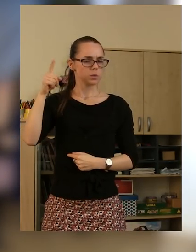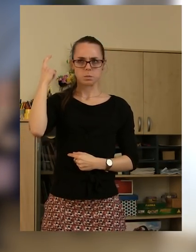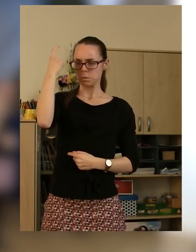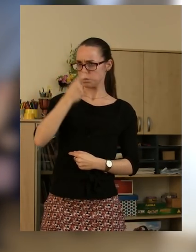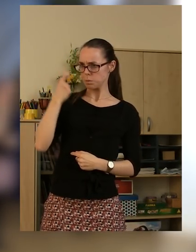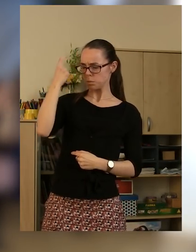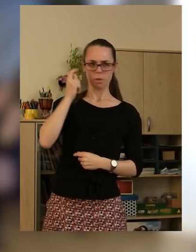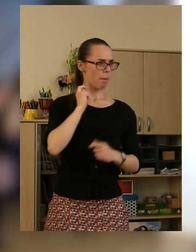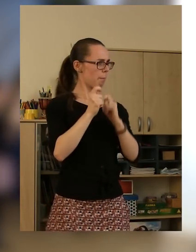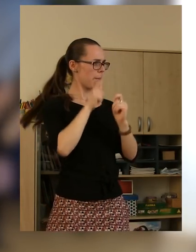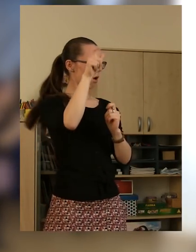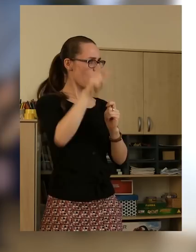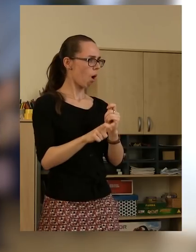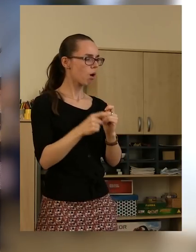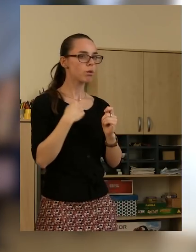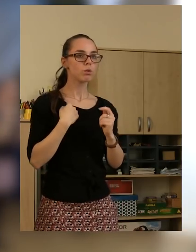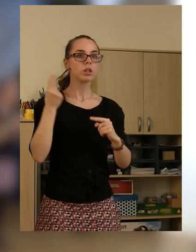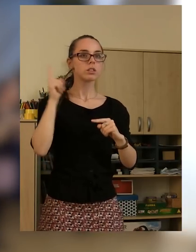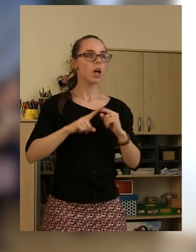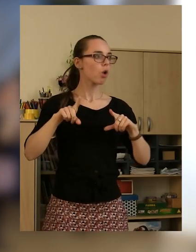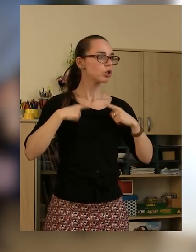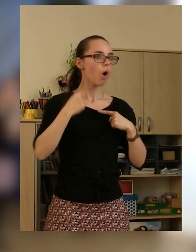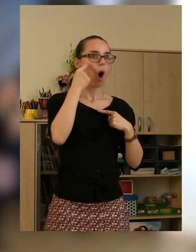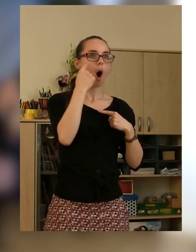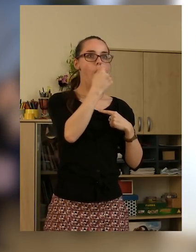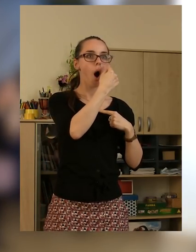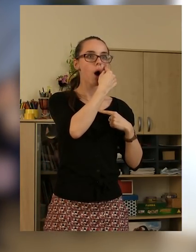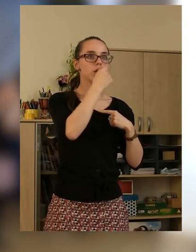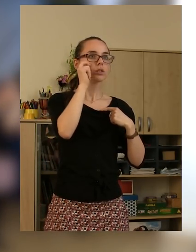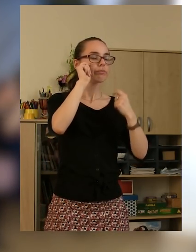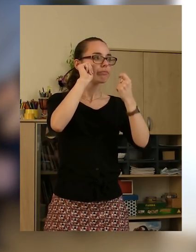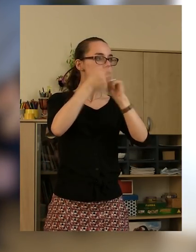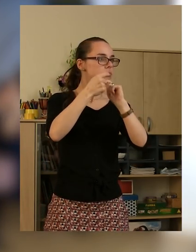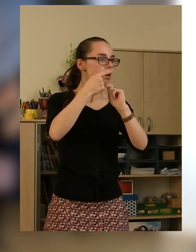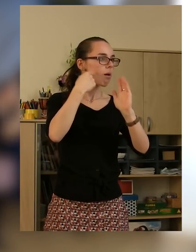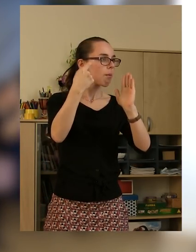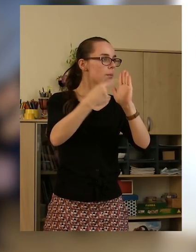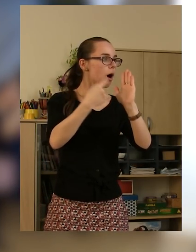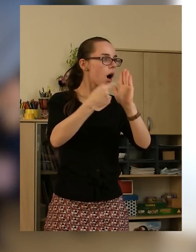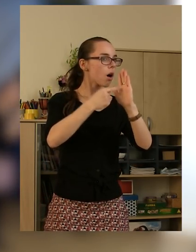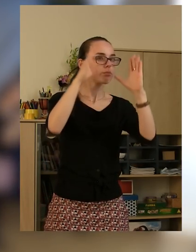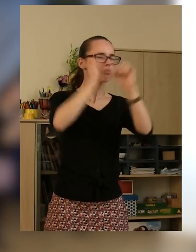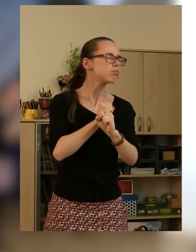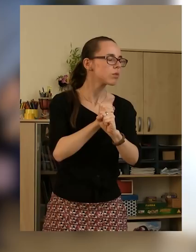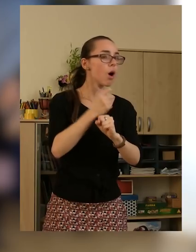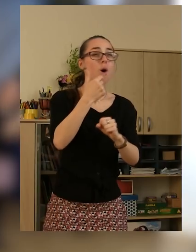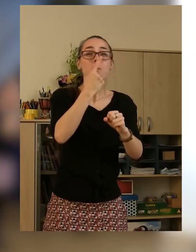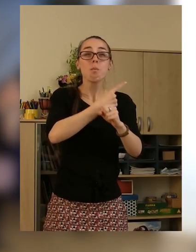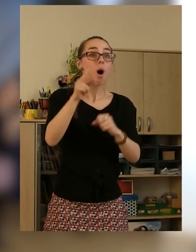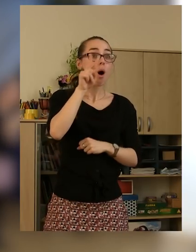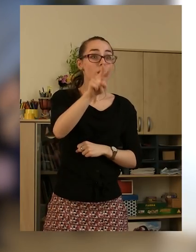pilot přestal vidět barevně. Jeho svět se stal tak černobílým, že viděl pouze